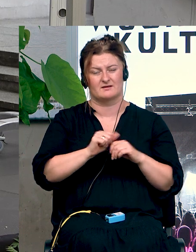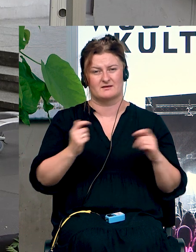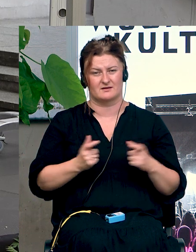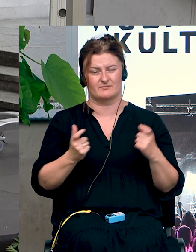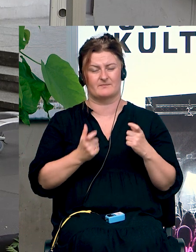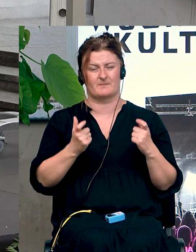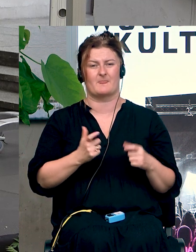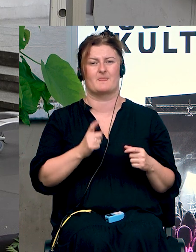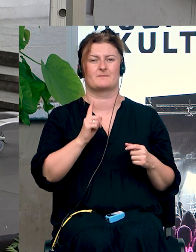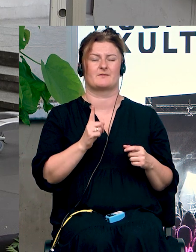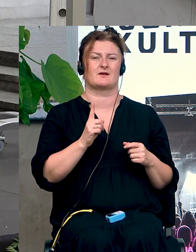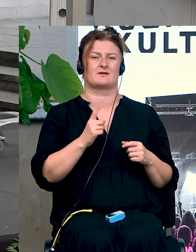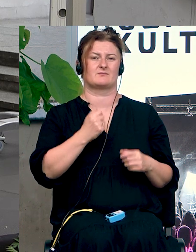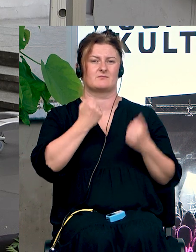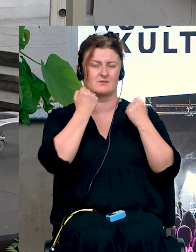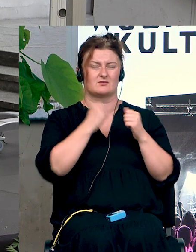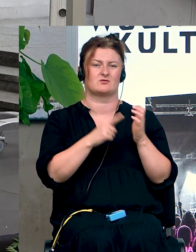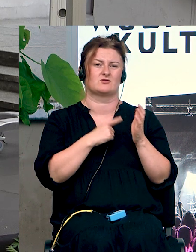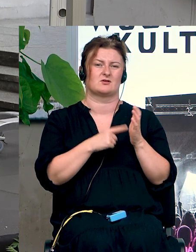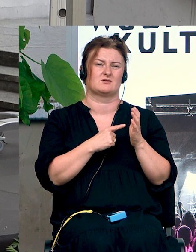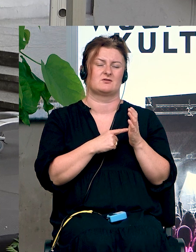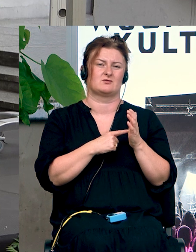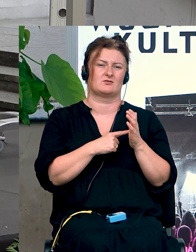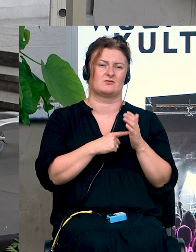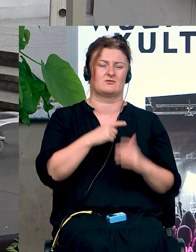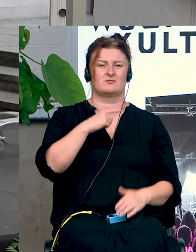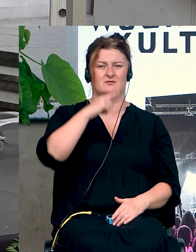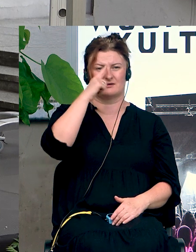дуже часто говорить з татом, тато воює на передовій